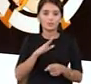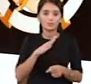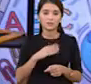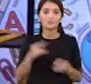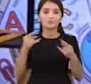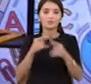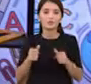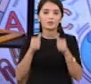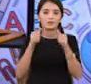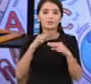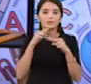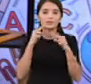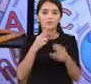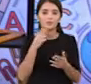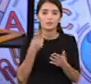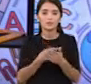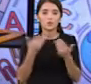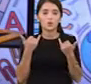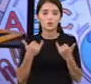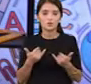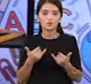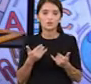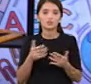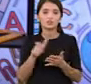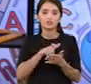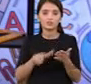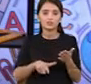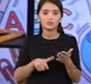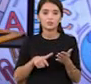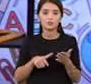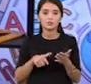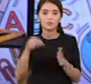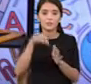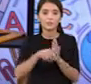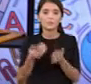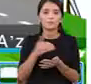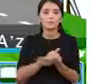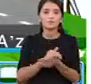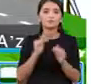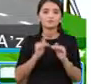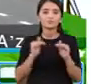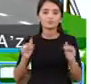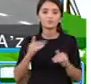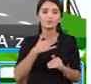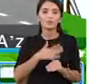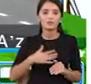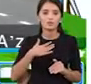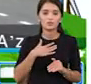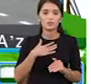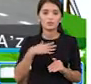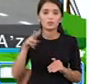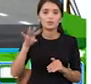aylangan. Ekranga diqqat qiling. Hozir mana shu she'r matni bilan tanishamiz. Bolajon